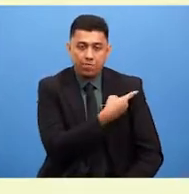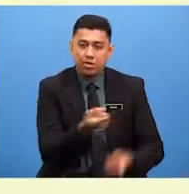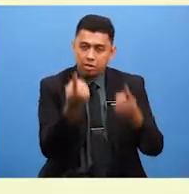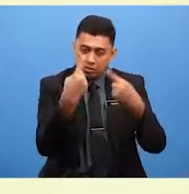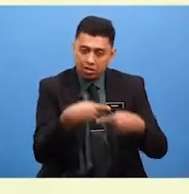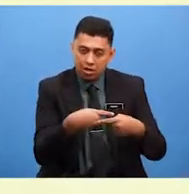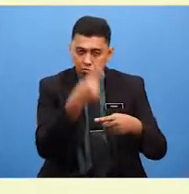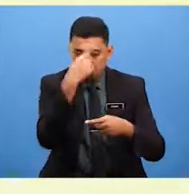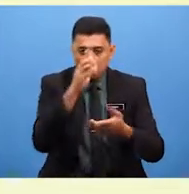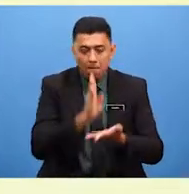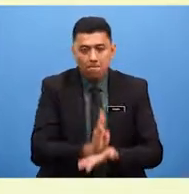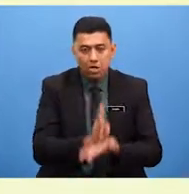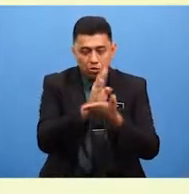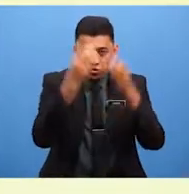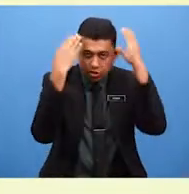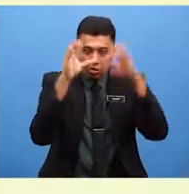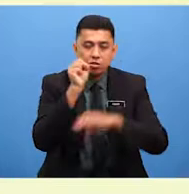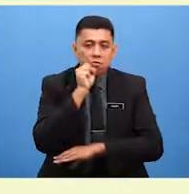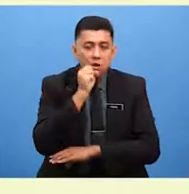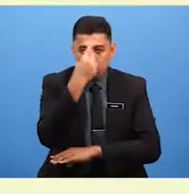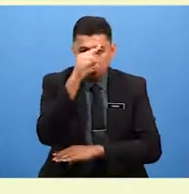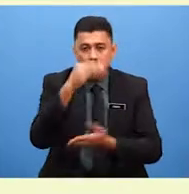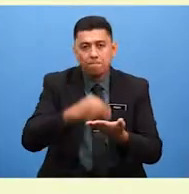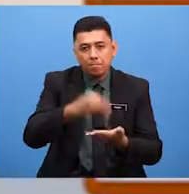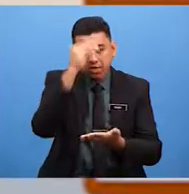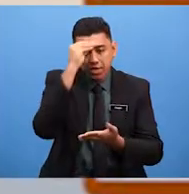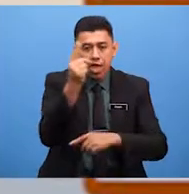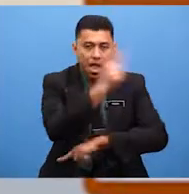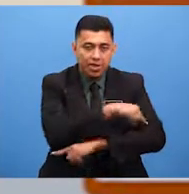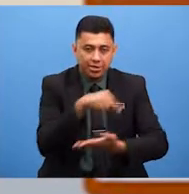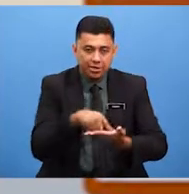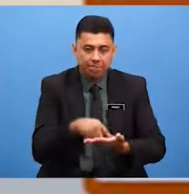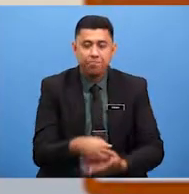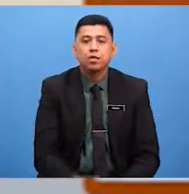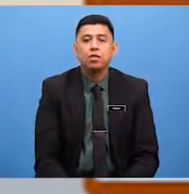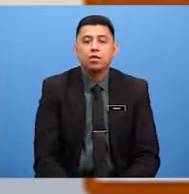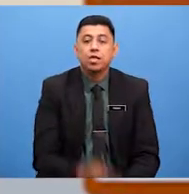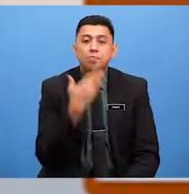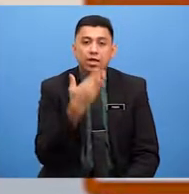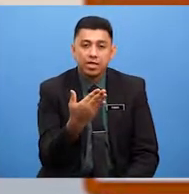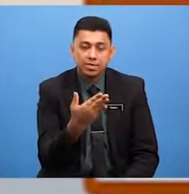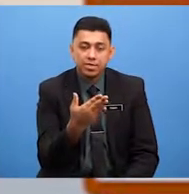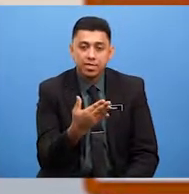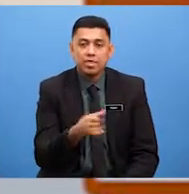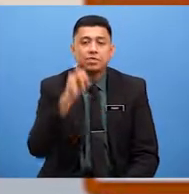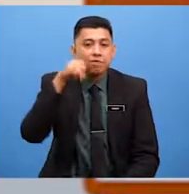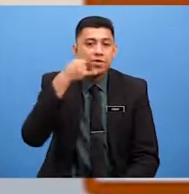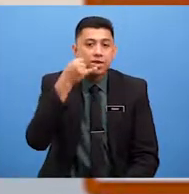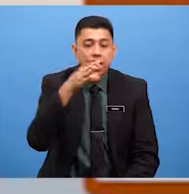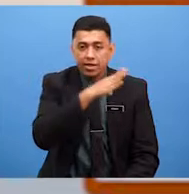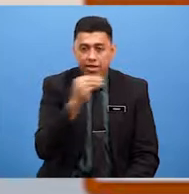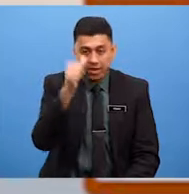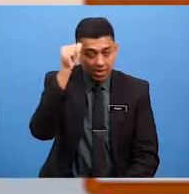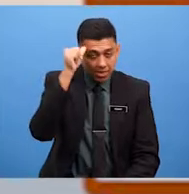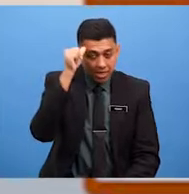membantu Cikgu Siva dalam pembelajaran hari ini. Terima kasih Jivika dan Alex. Cikgu